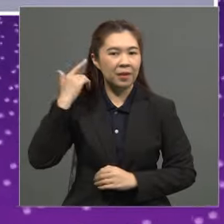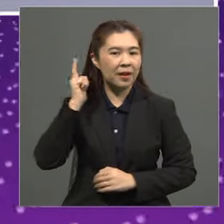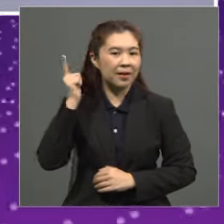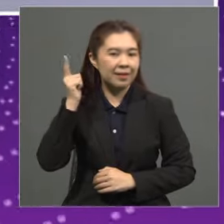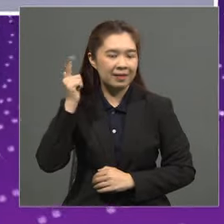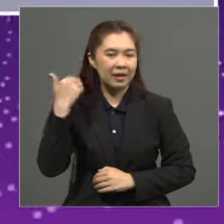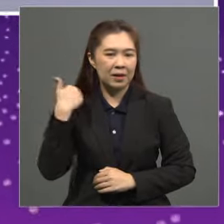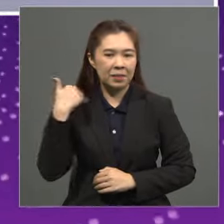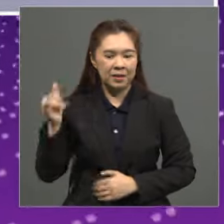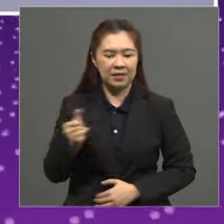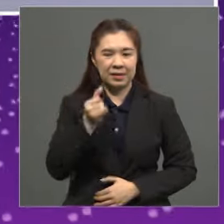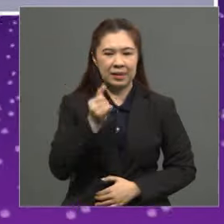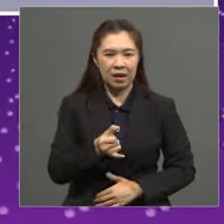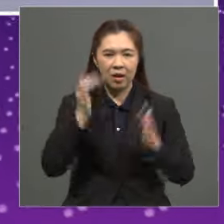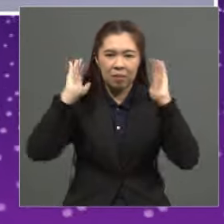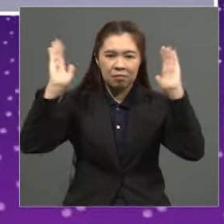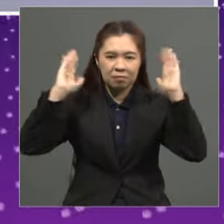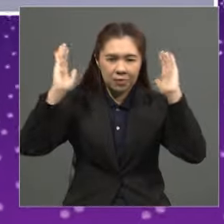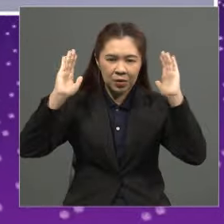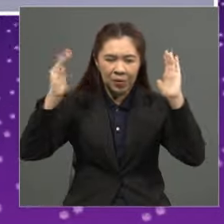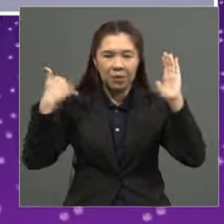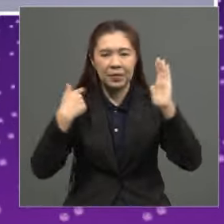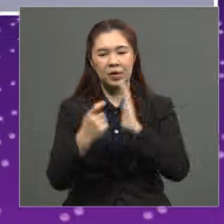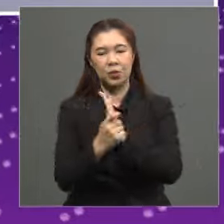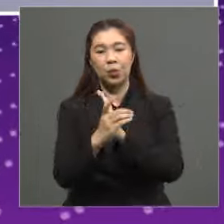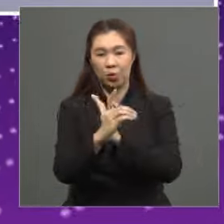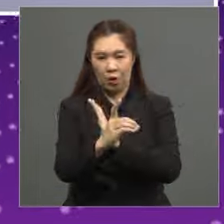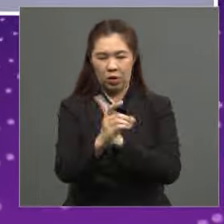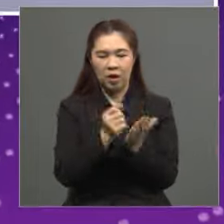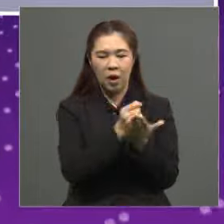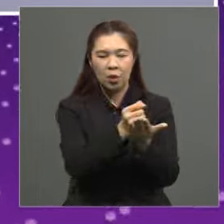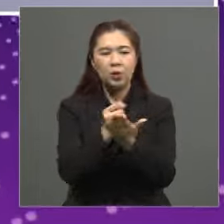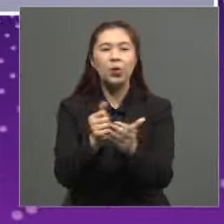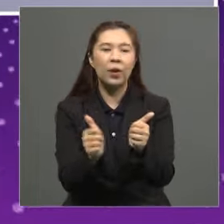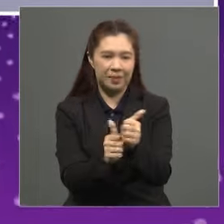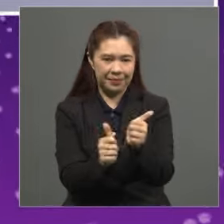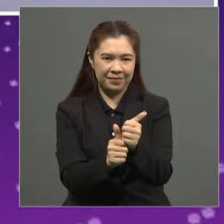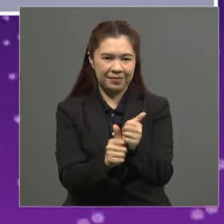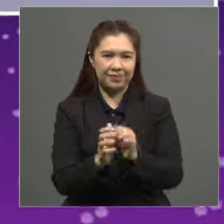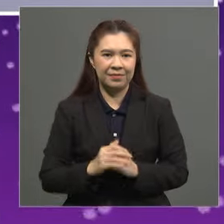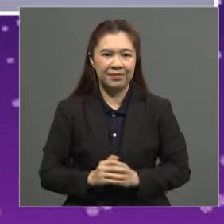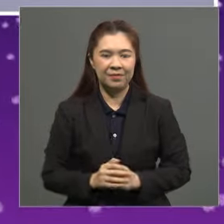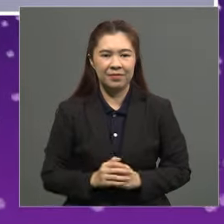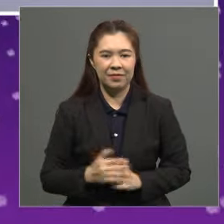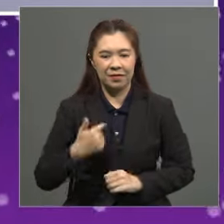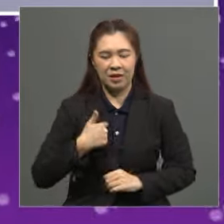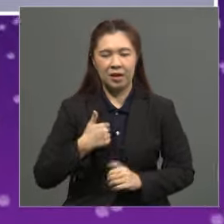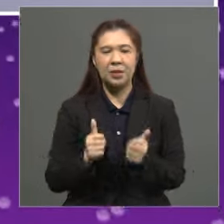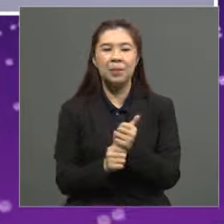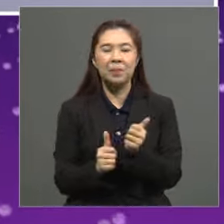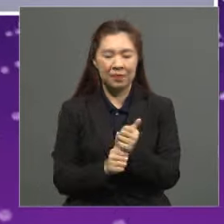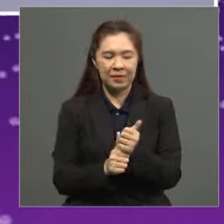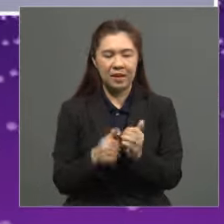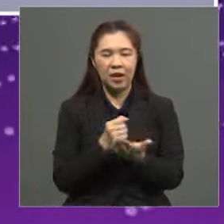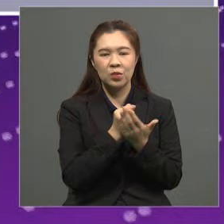พื้นที่ปราศรัยหาเสียงบนเวทีที่อุดรธานีเพื่อช่วยผู้สมัครนายกอบจที่นั่นนะครับในฐานะผู้ช่วยหาเสียง